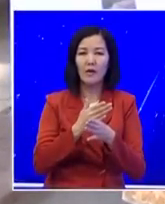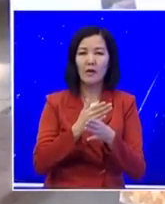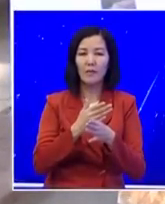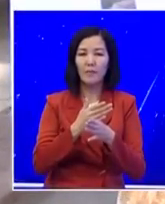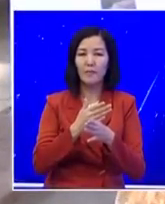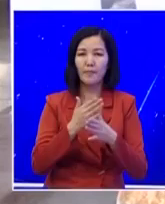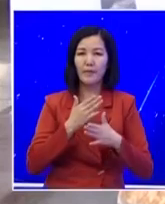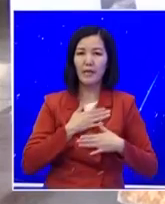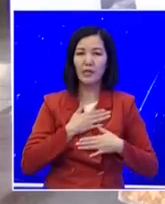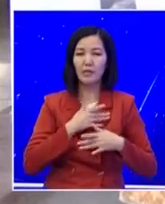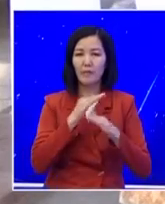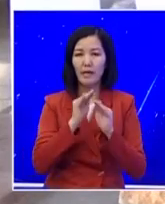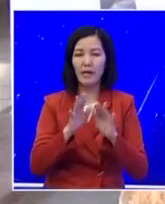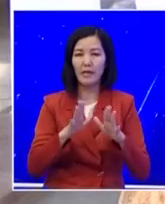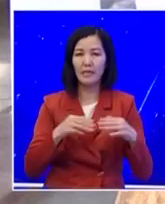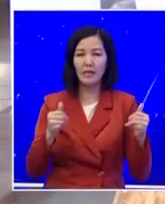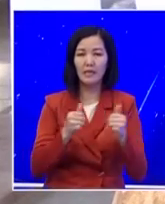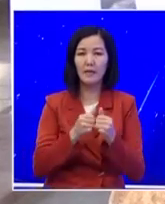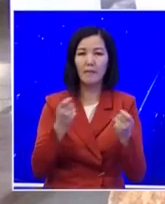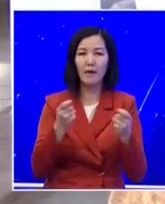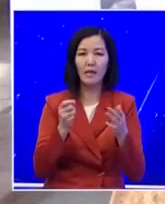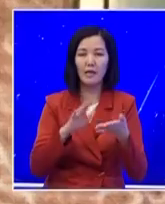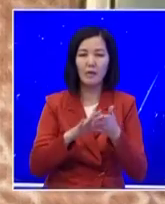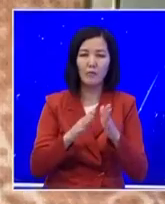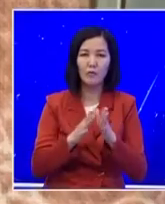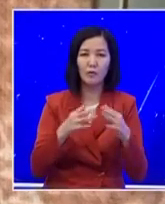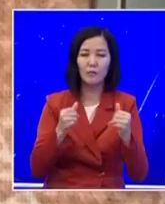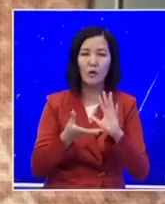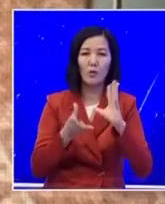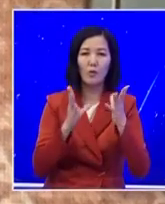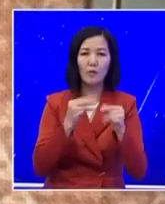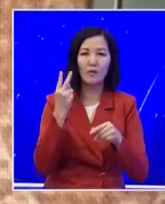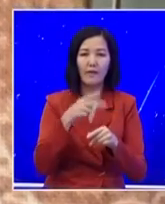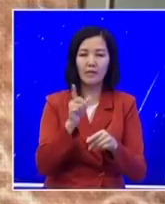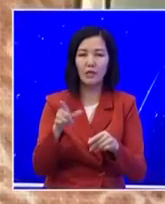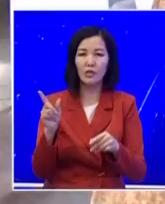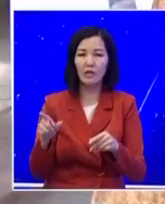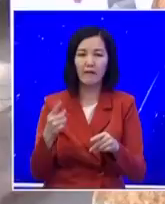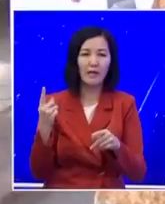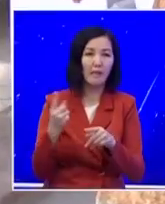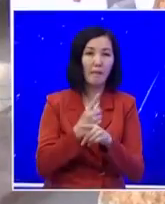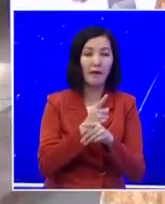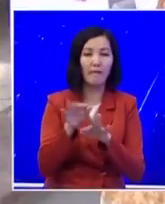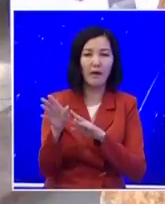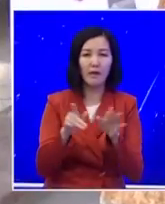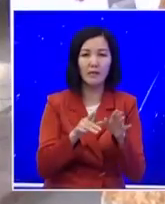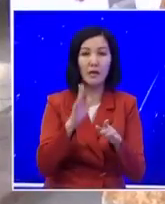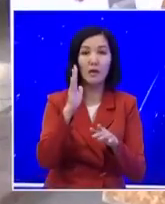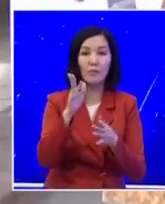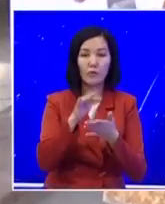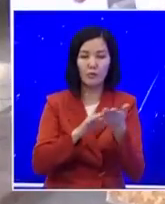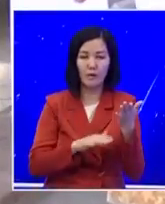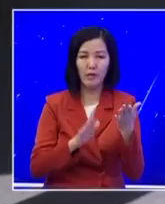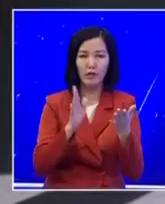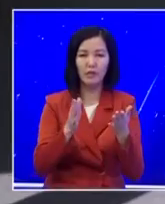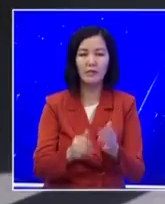помощи нашим многодетным семьям, нашим малоимущим семьям, общее количество которых у нас 20 человек. Это первая наша акция, но не последняя, это уже